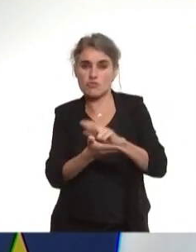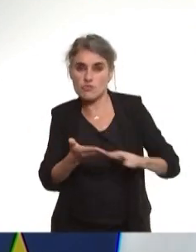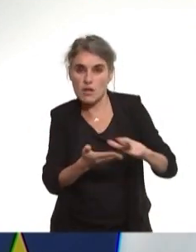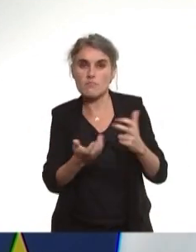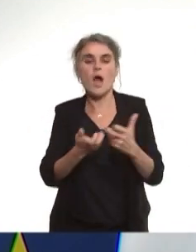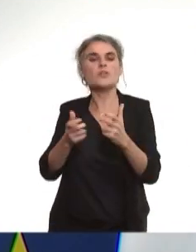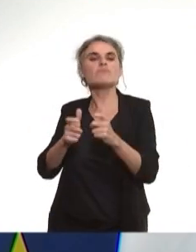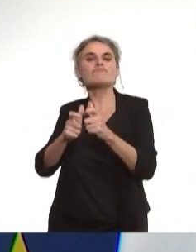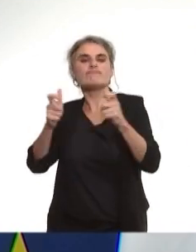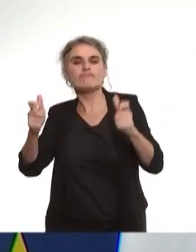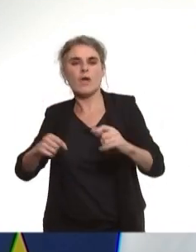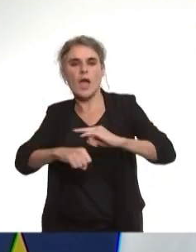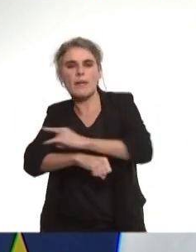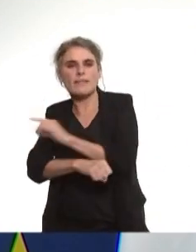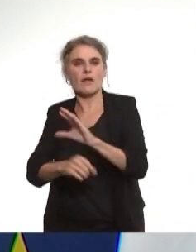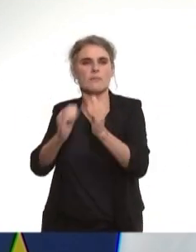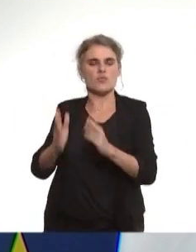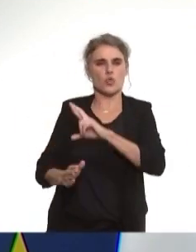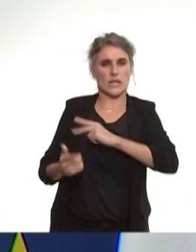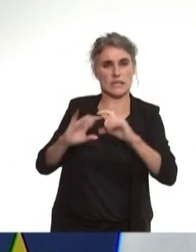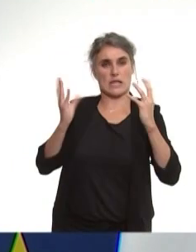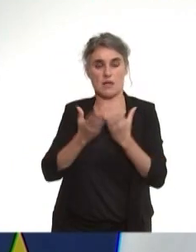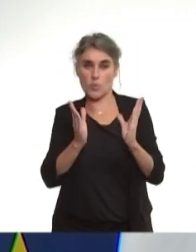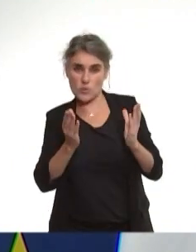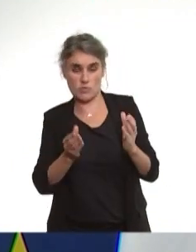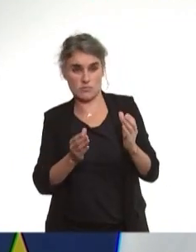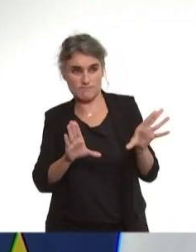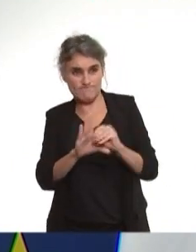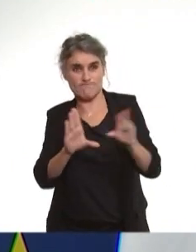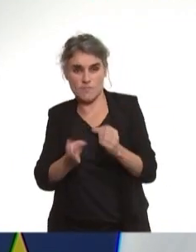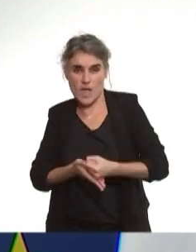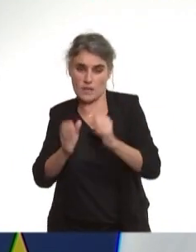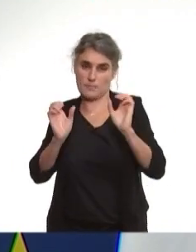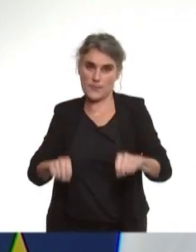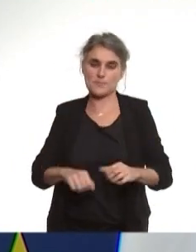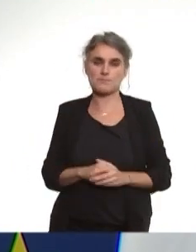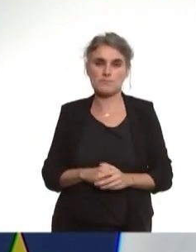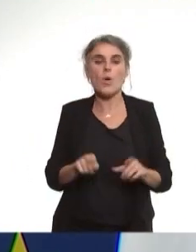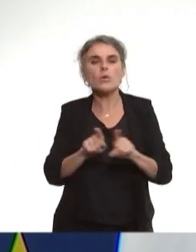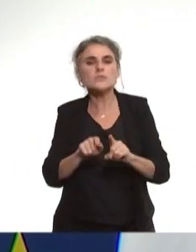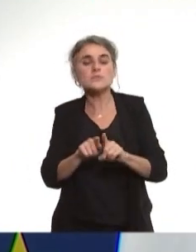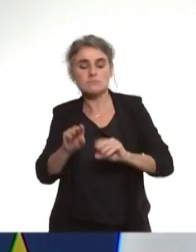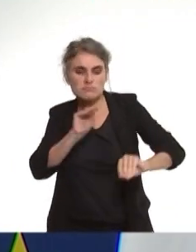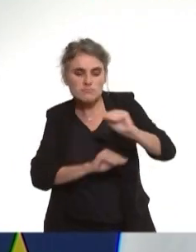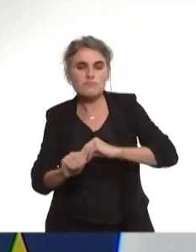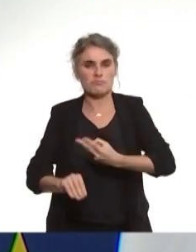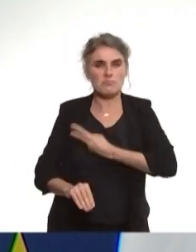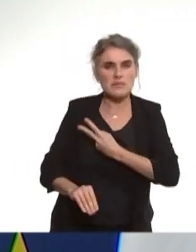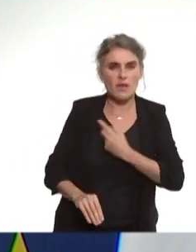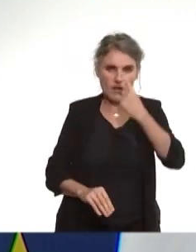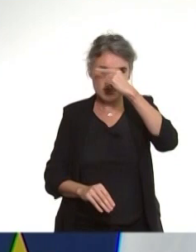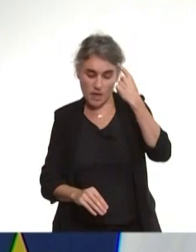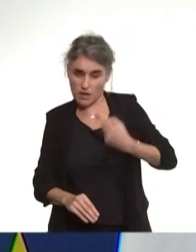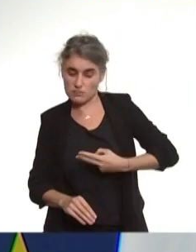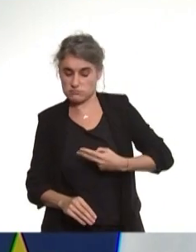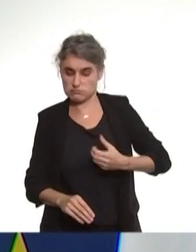mais également dans les hôpitaux et enfin un mot aussi pour les soignants qui en ville se bat avec cette épidémie qui font partie de ces premières lignes à